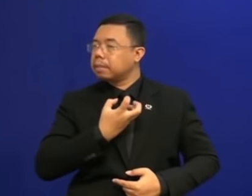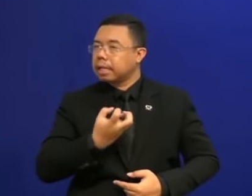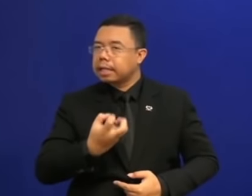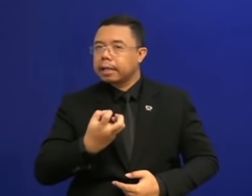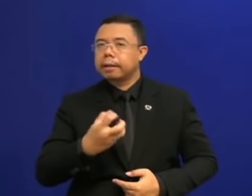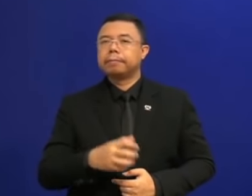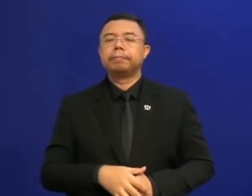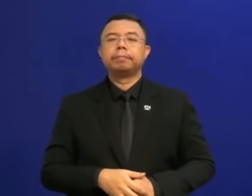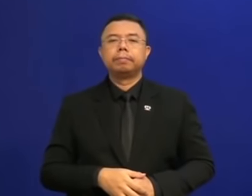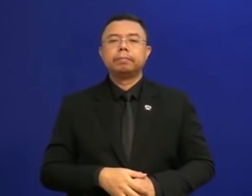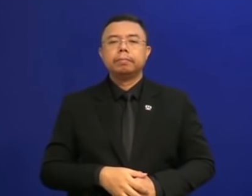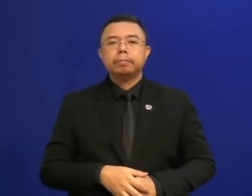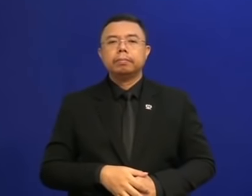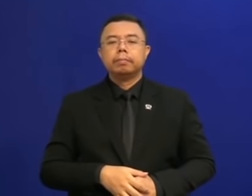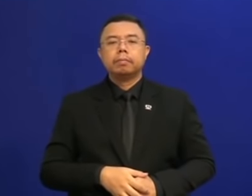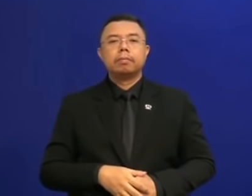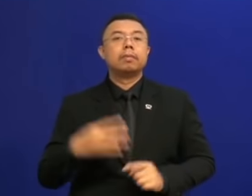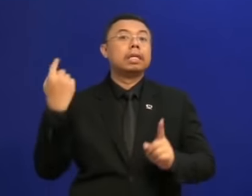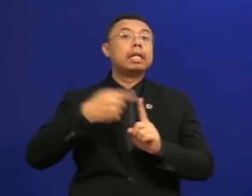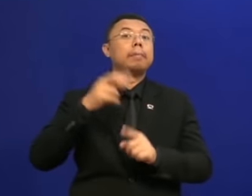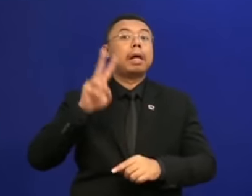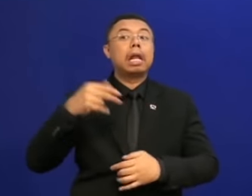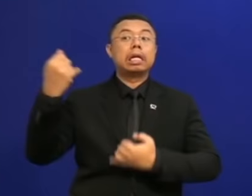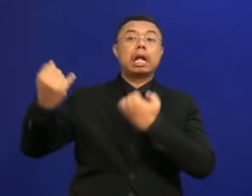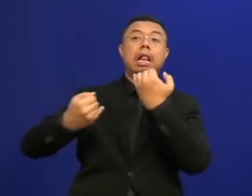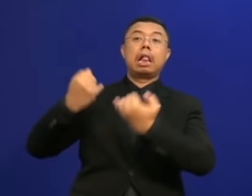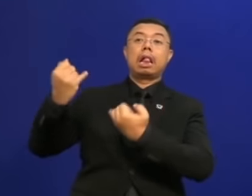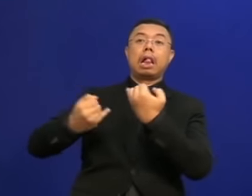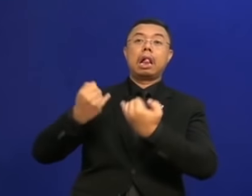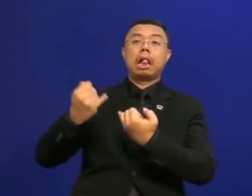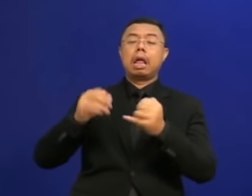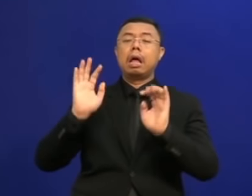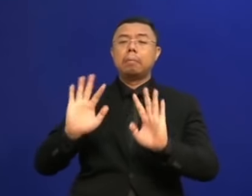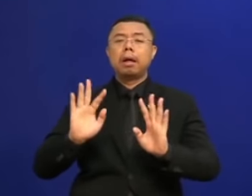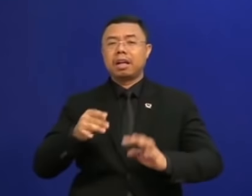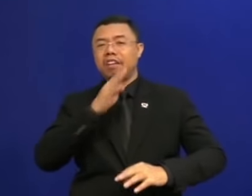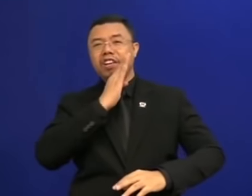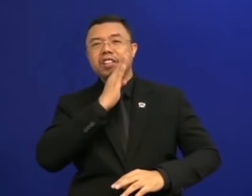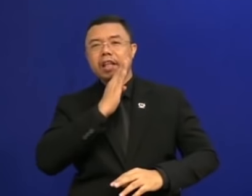menyakitkan. Belum bullying, fitnah,